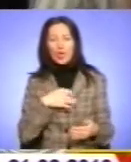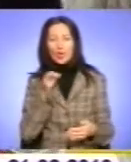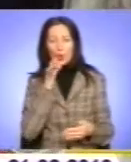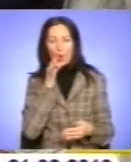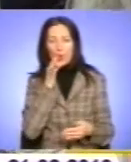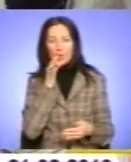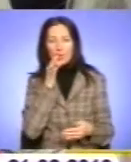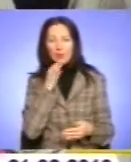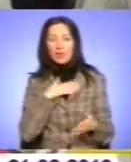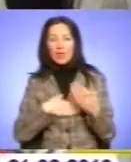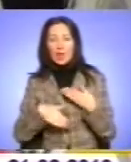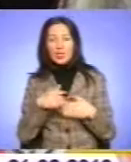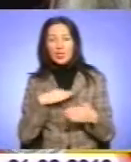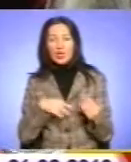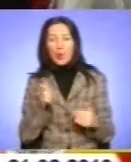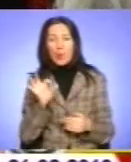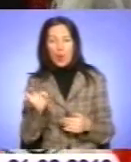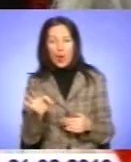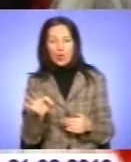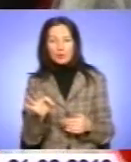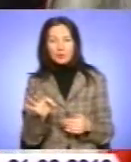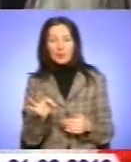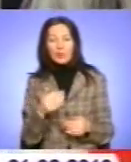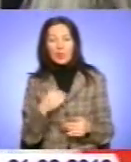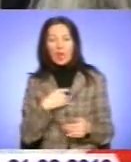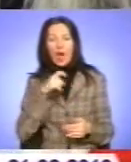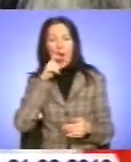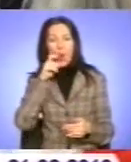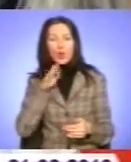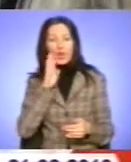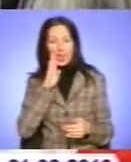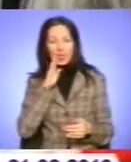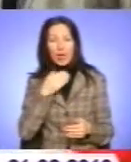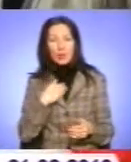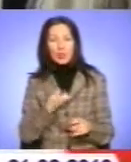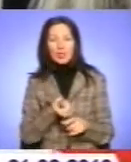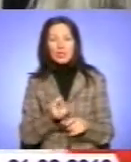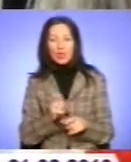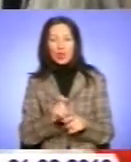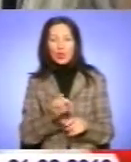сподобалась. Радію, бо я українка і мені це дуже